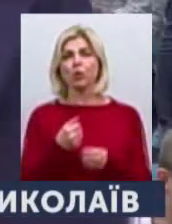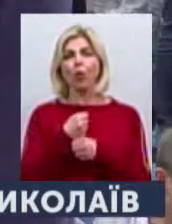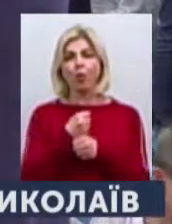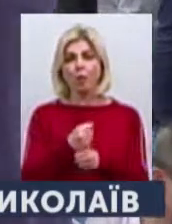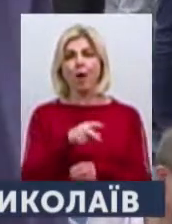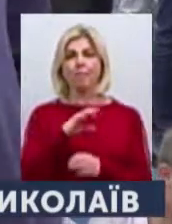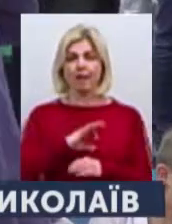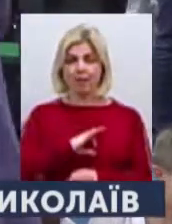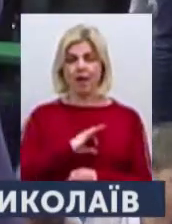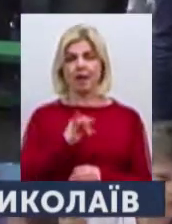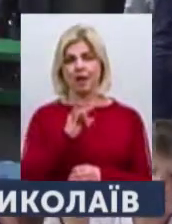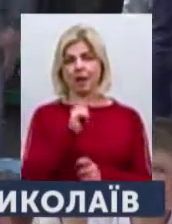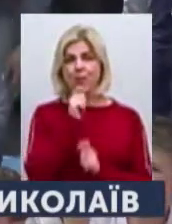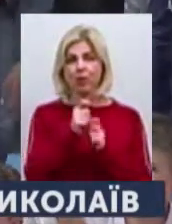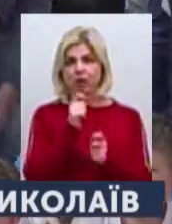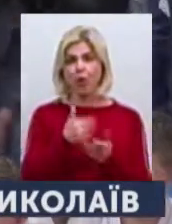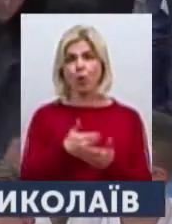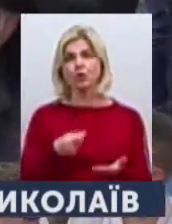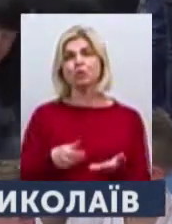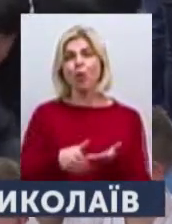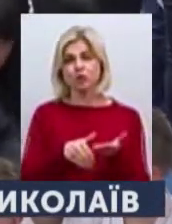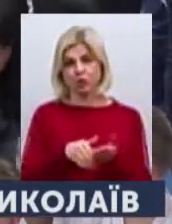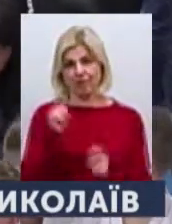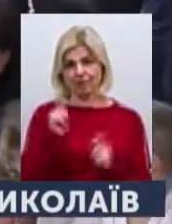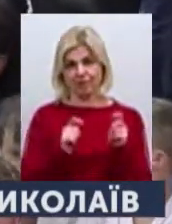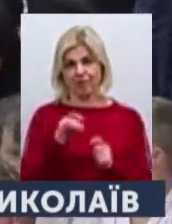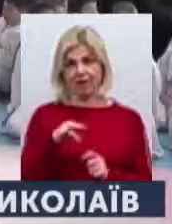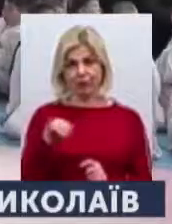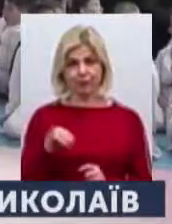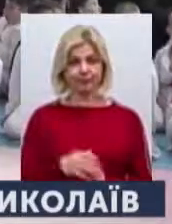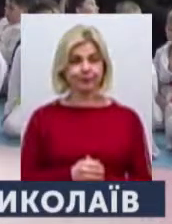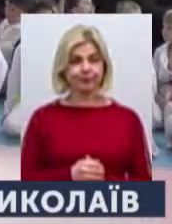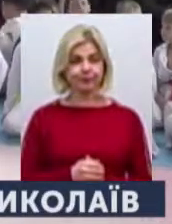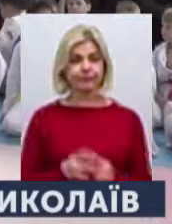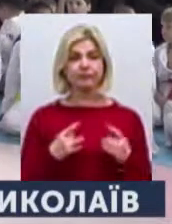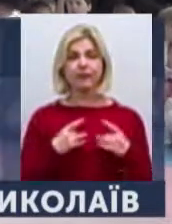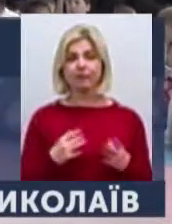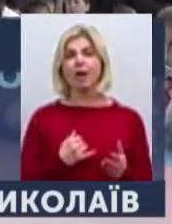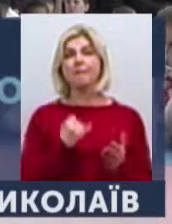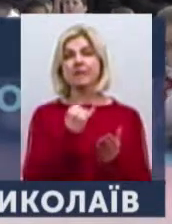а також канцелярські подарунки від спонсорів фестивалю. Свято присвячено такої боротьби, як